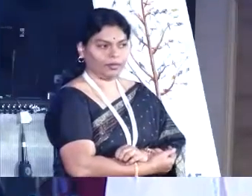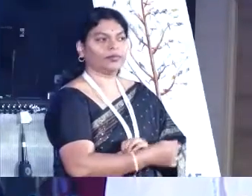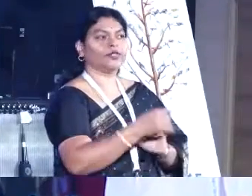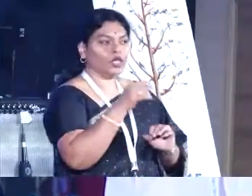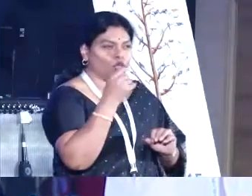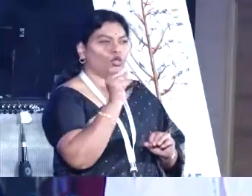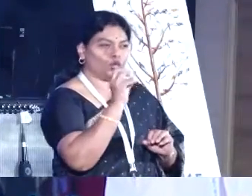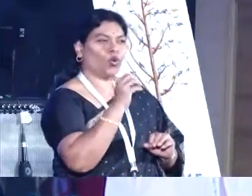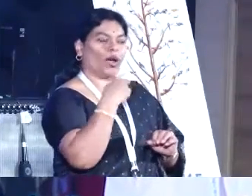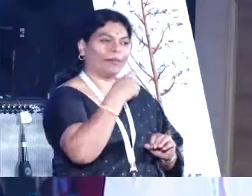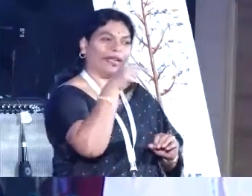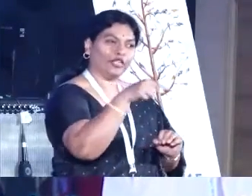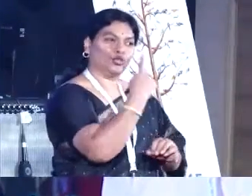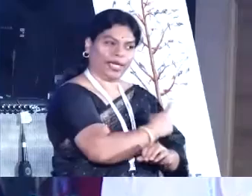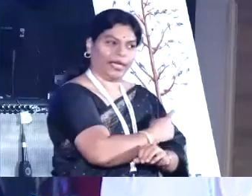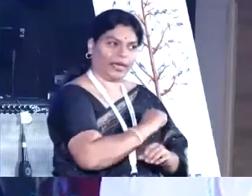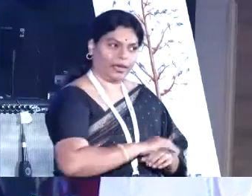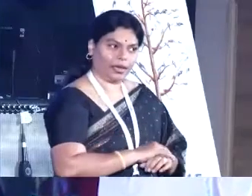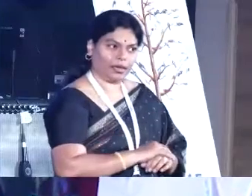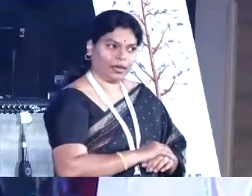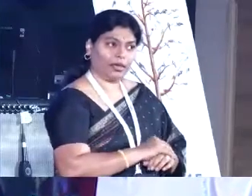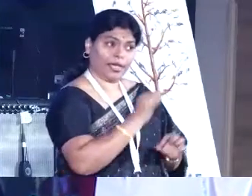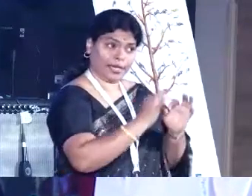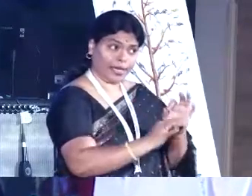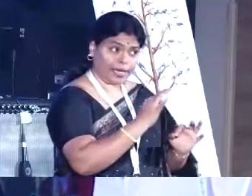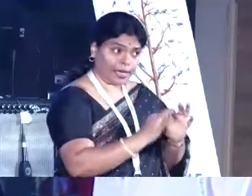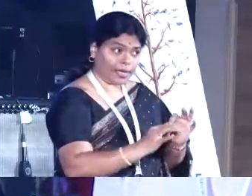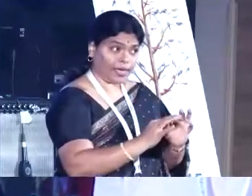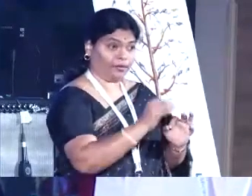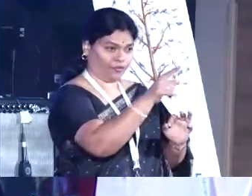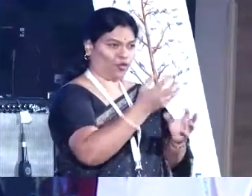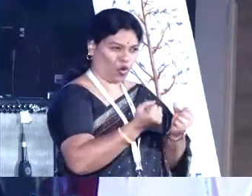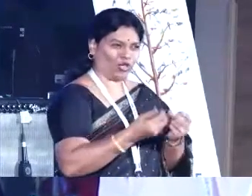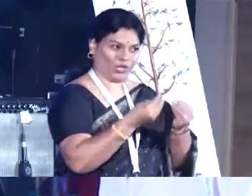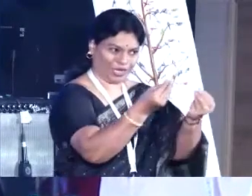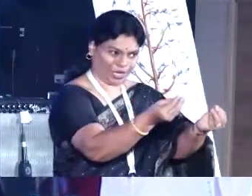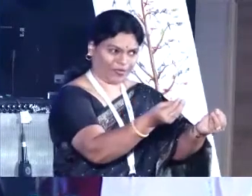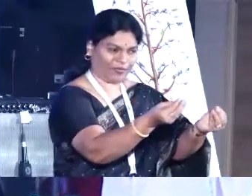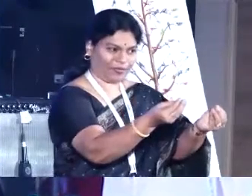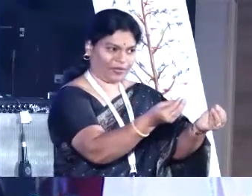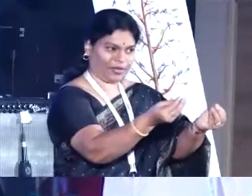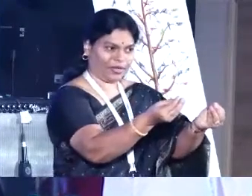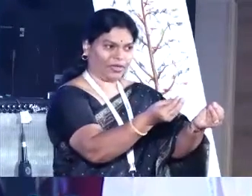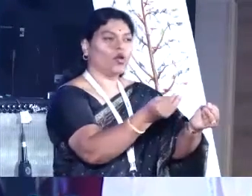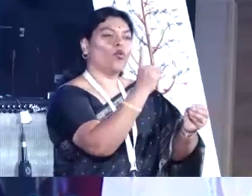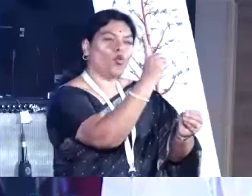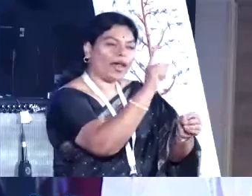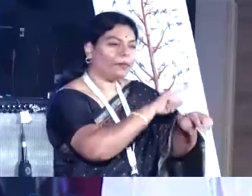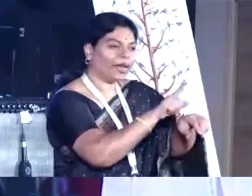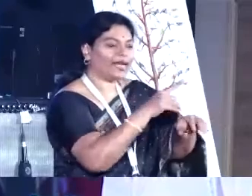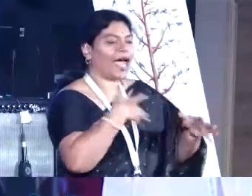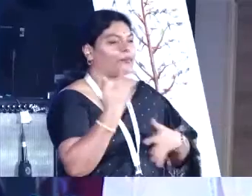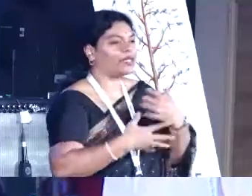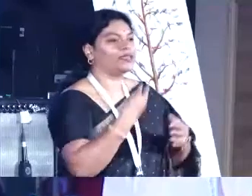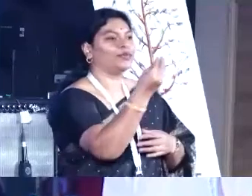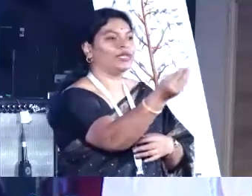इसलिए मैं आप सबको कहना चाहूंगी, अगर आप किसी को कुछ देना चाहते हो तो एक पल की वो खुशी दो